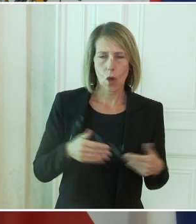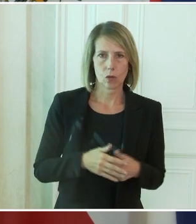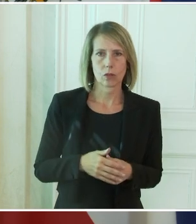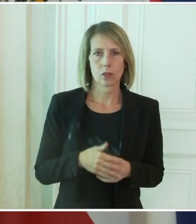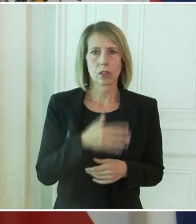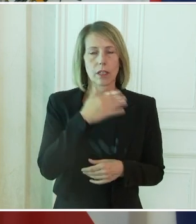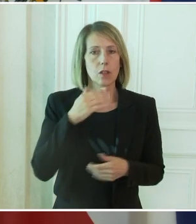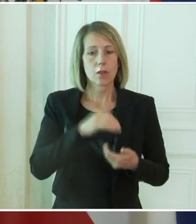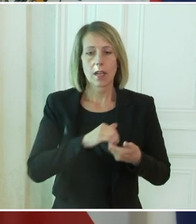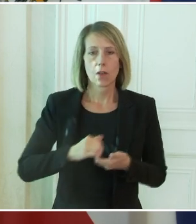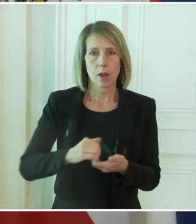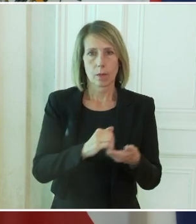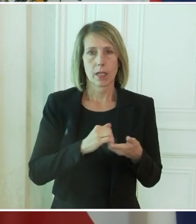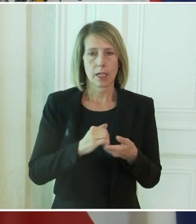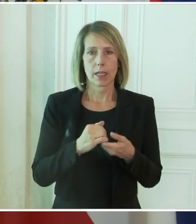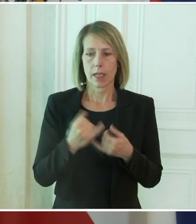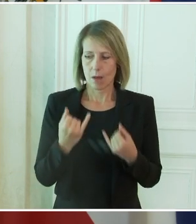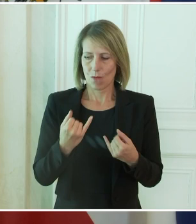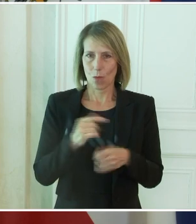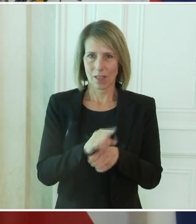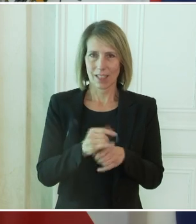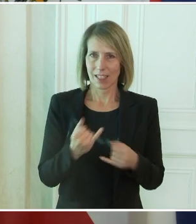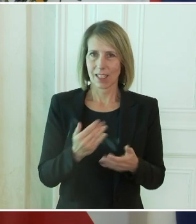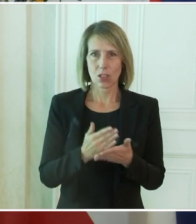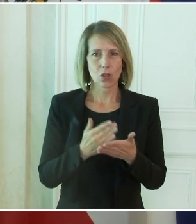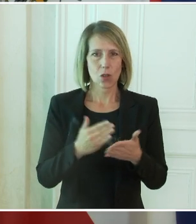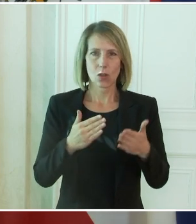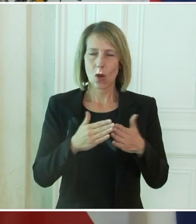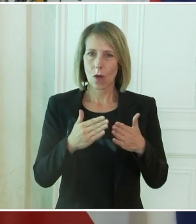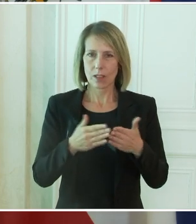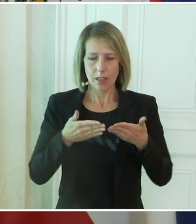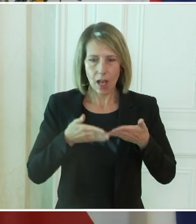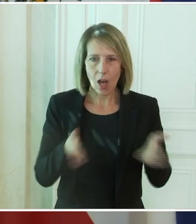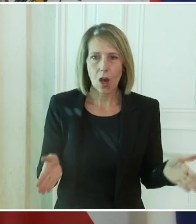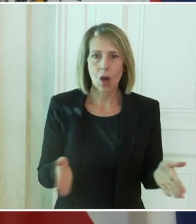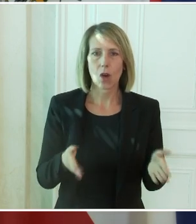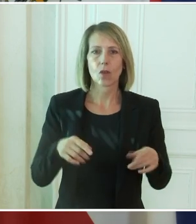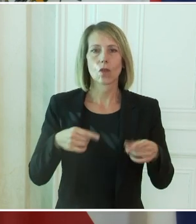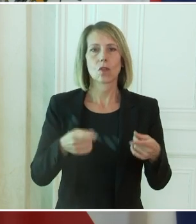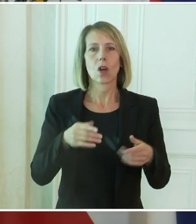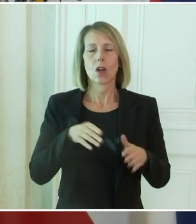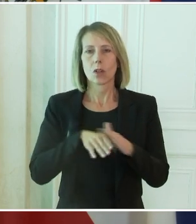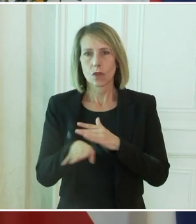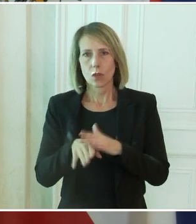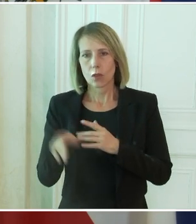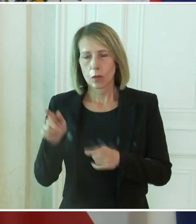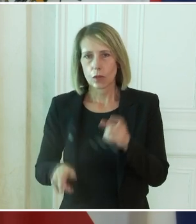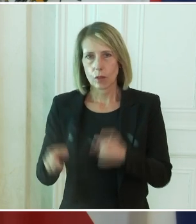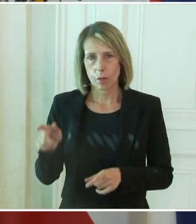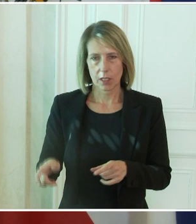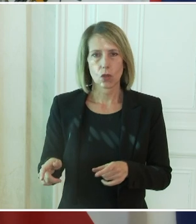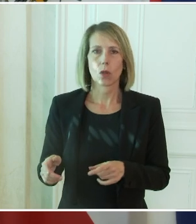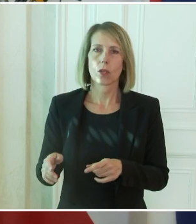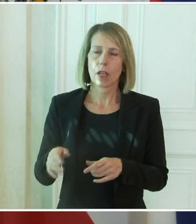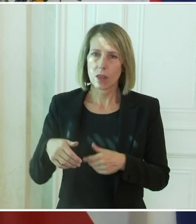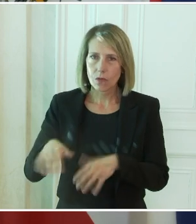Familien haben in der Zwischenzeit in Österreich ihre Häuser geöffnet, um in die Flucht geschlagene Ukrainerinnen und Ukrainer